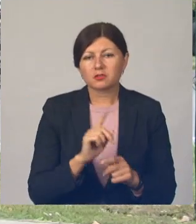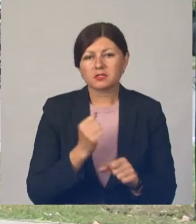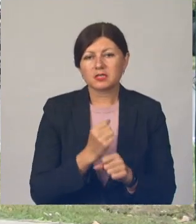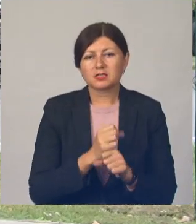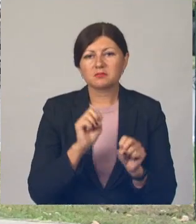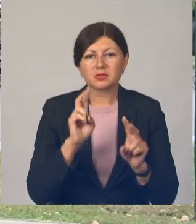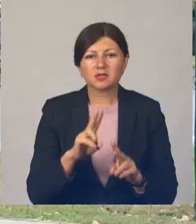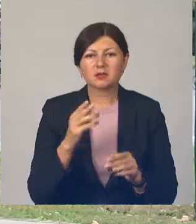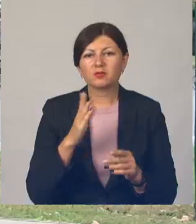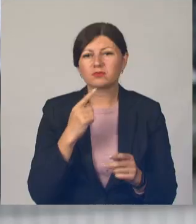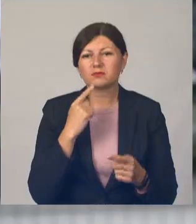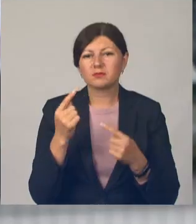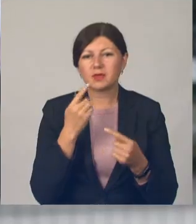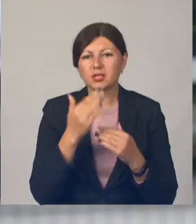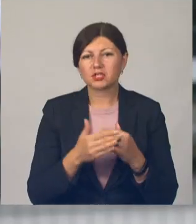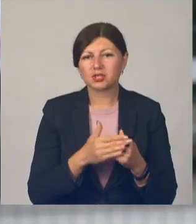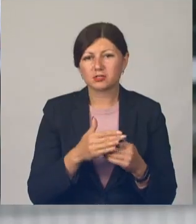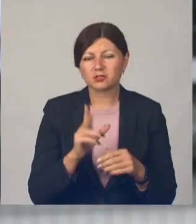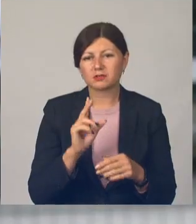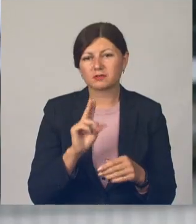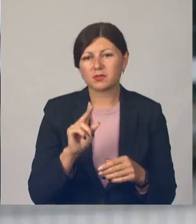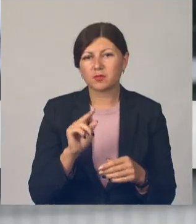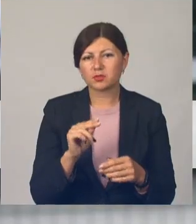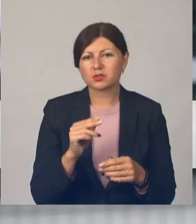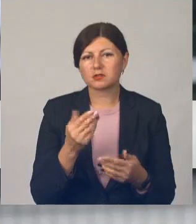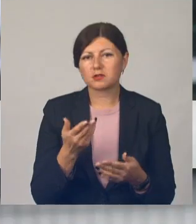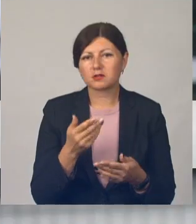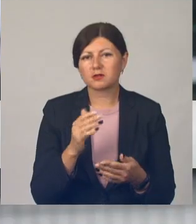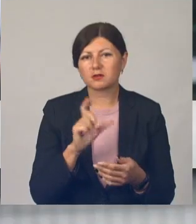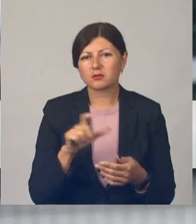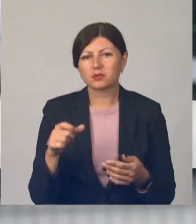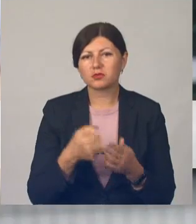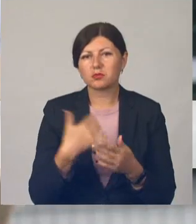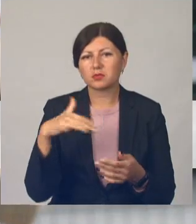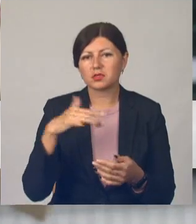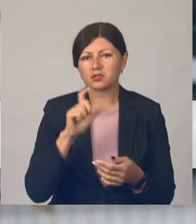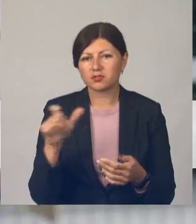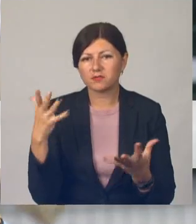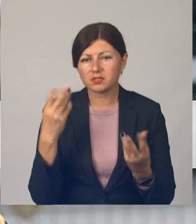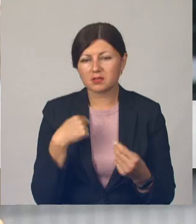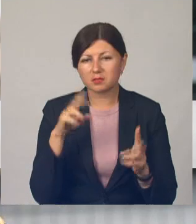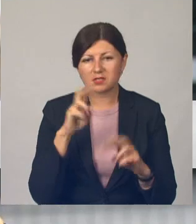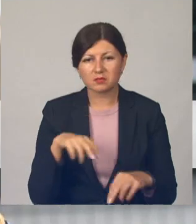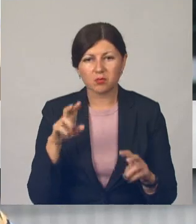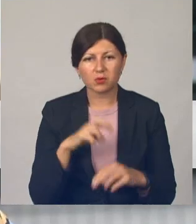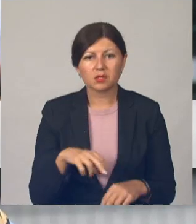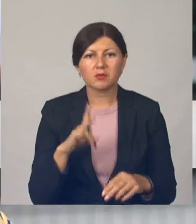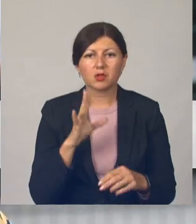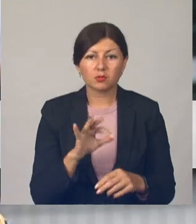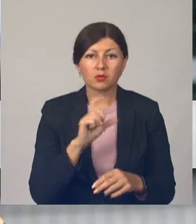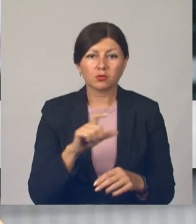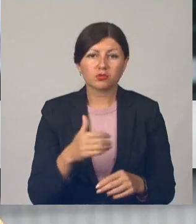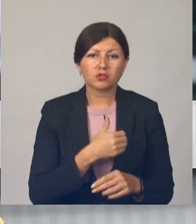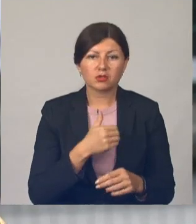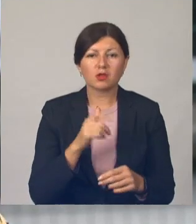организовали подвоз жителей ближайших сел. Пропускная способность у него до 50 человек в день мы смотрим, но люди идут с желанием,